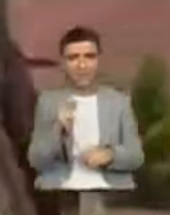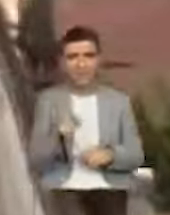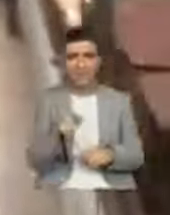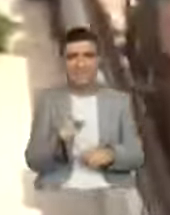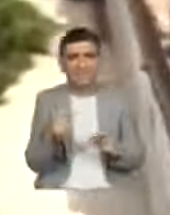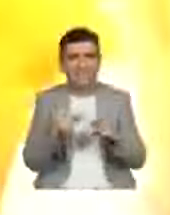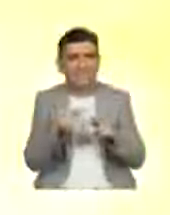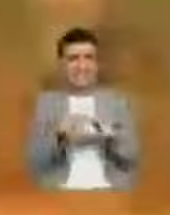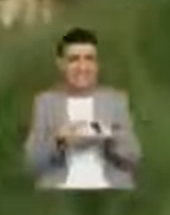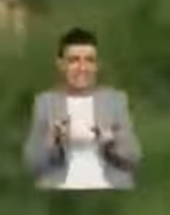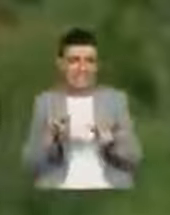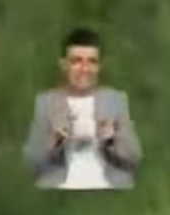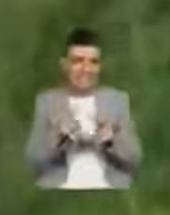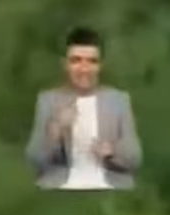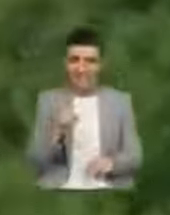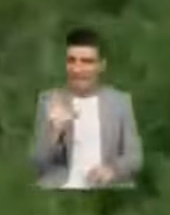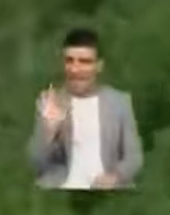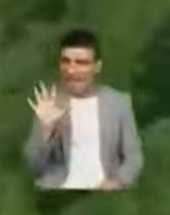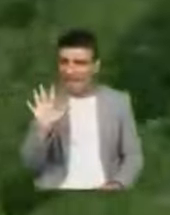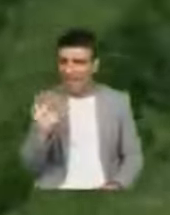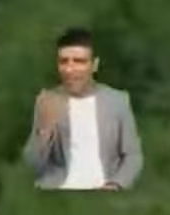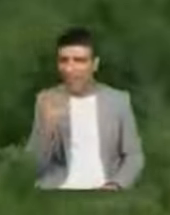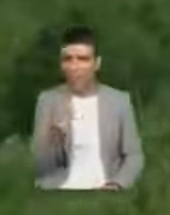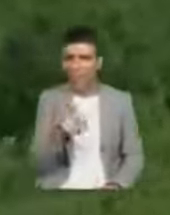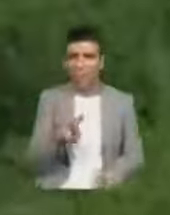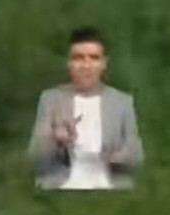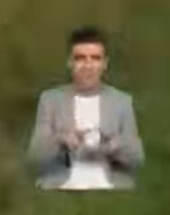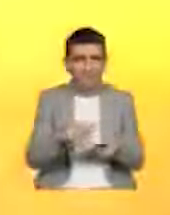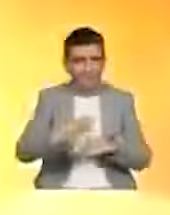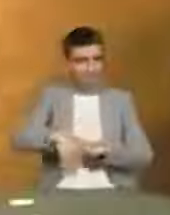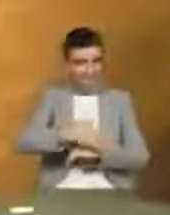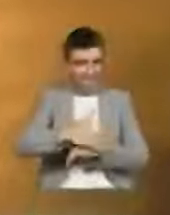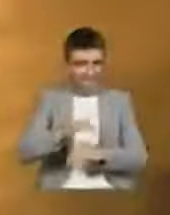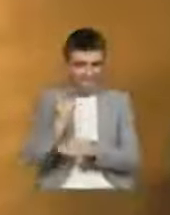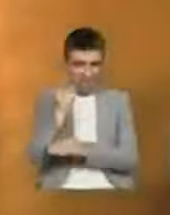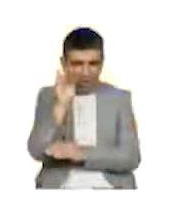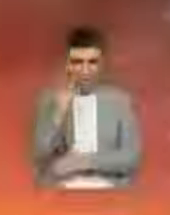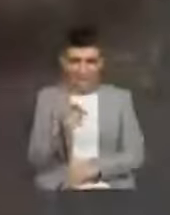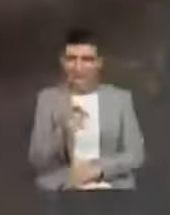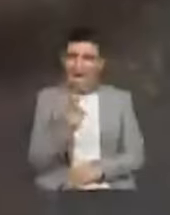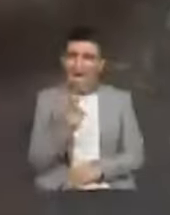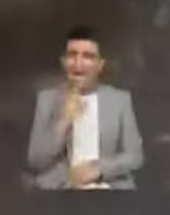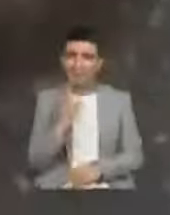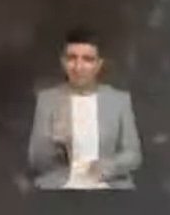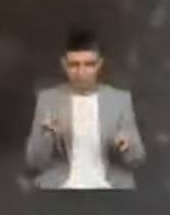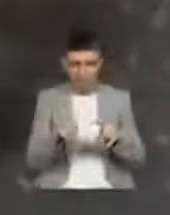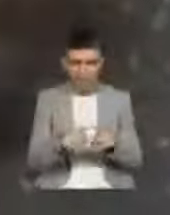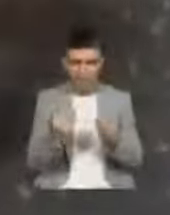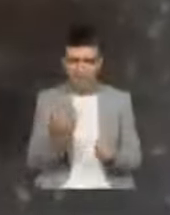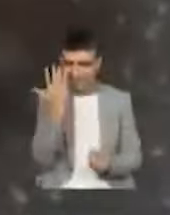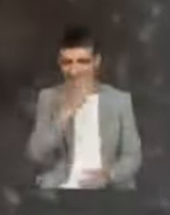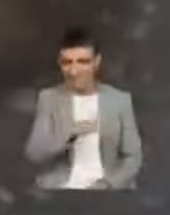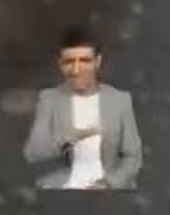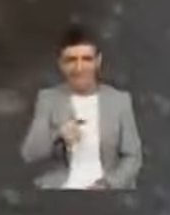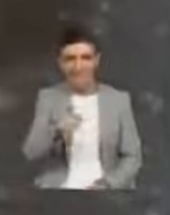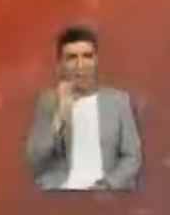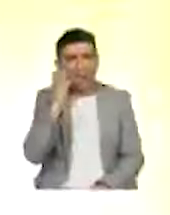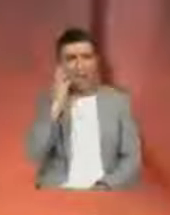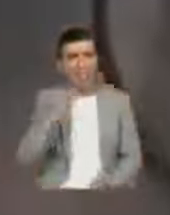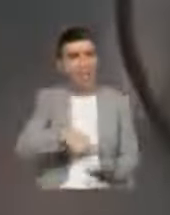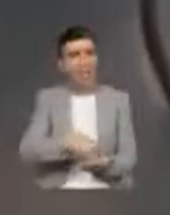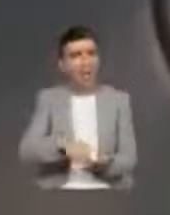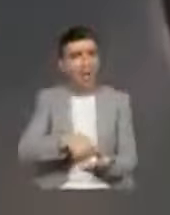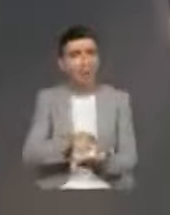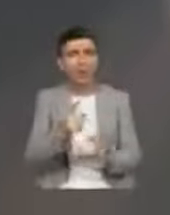Rakımı 1050 olan Madaracı mahallesinde yaşayan hanımlarla bir araya gelip Karadeniz'in meşhur patates kavurması